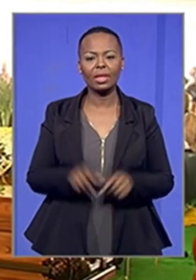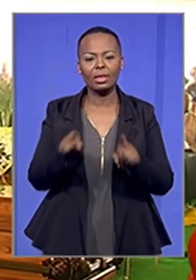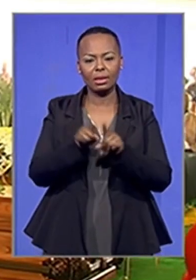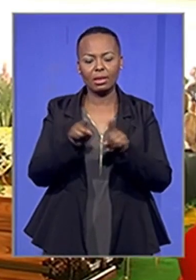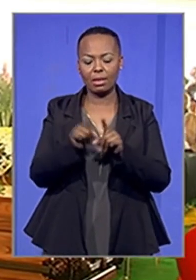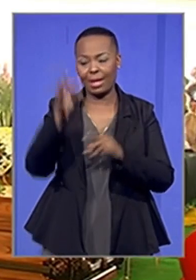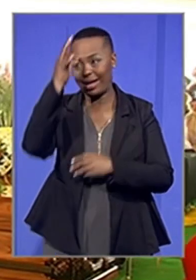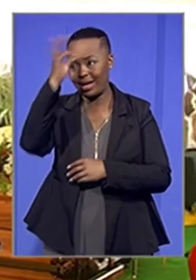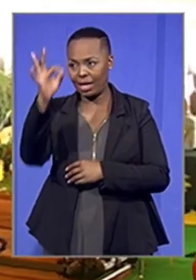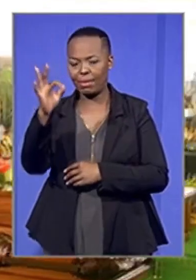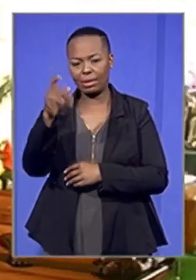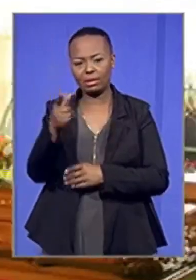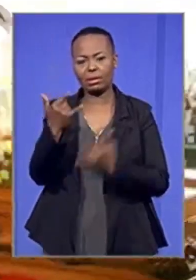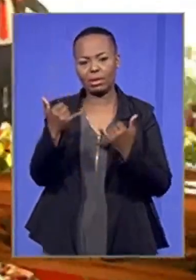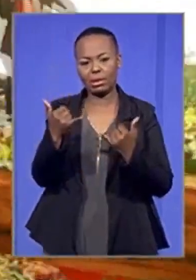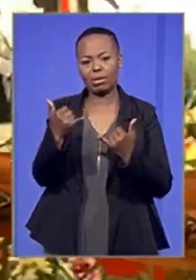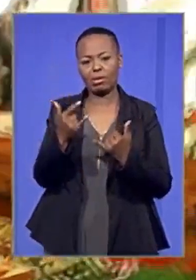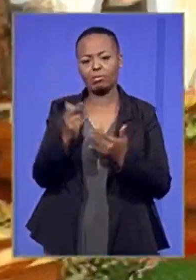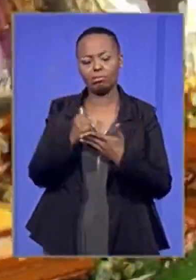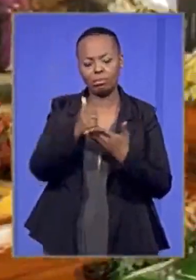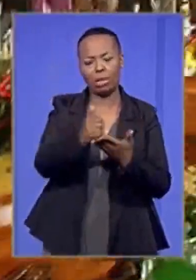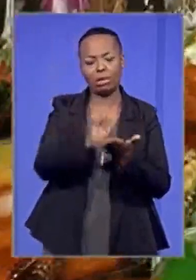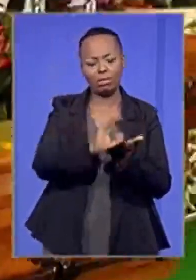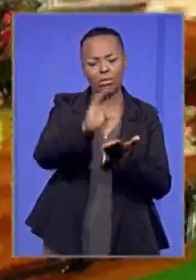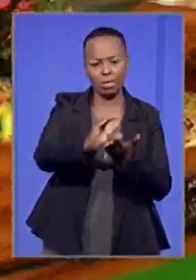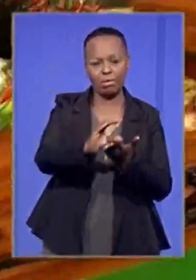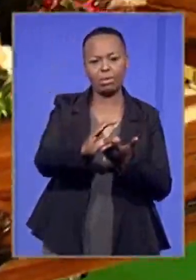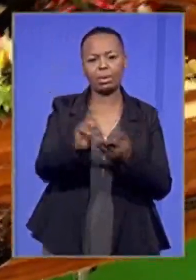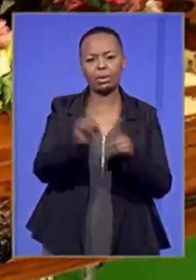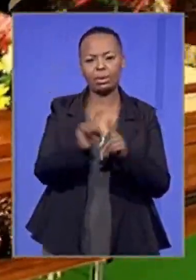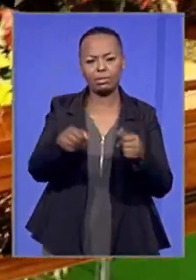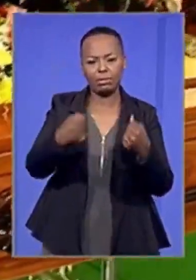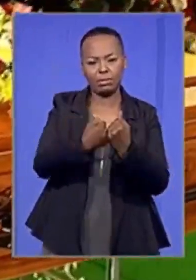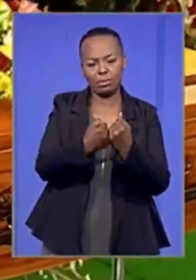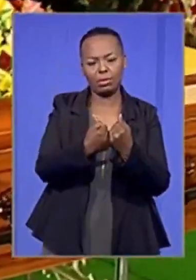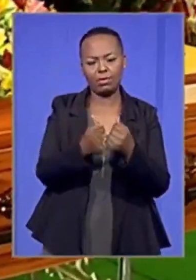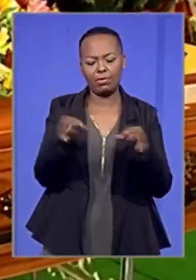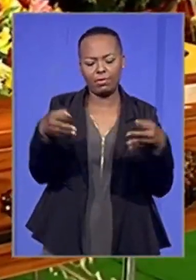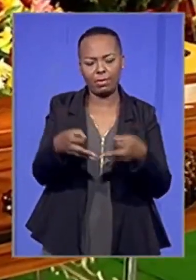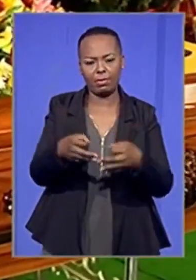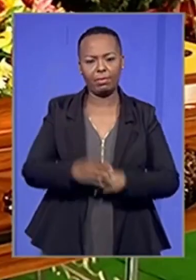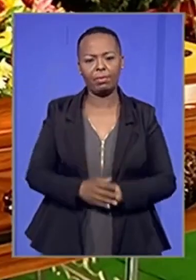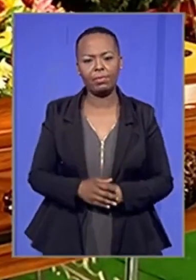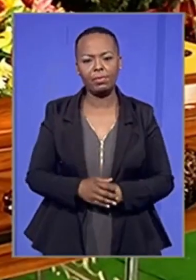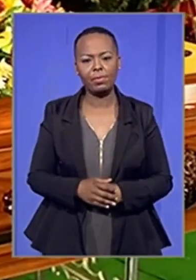lelapa thuso ya matlole mme ba diredi lwa go le bona ba ntse ba thoba ba lelapa maikutlo.